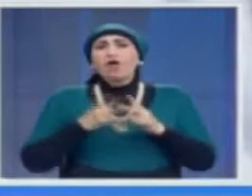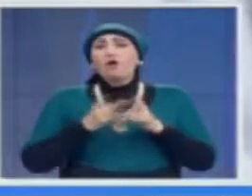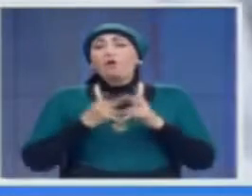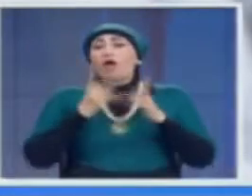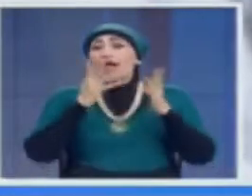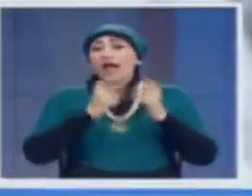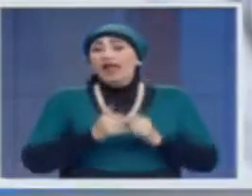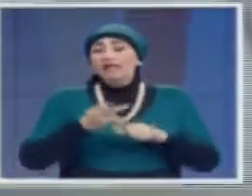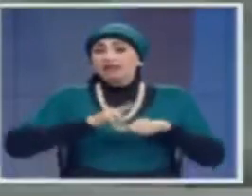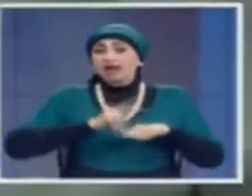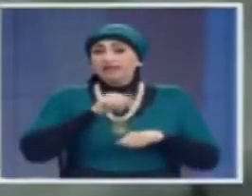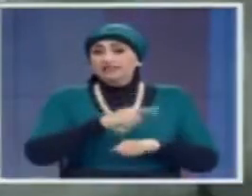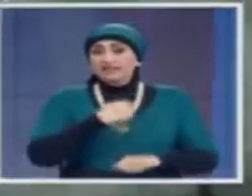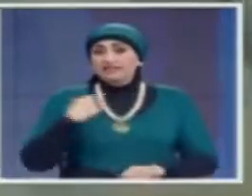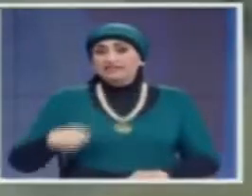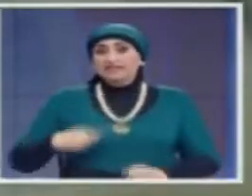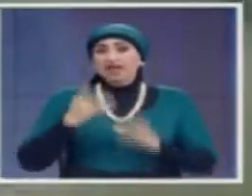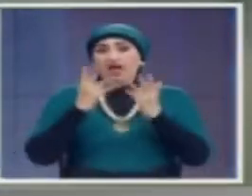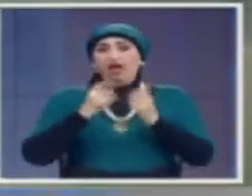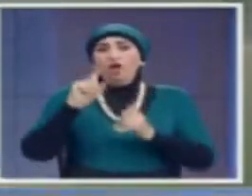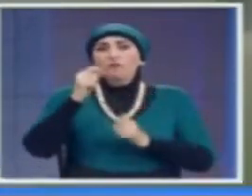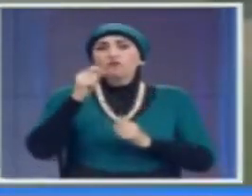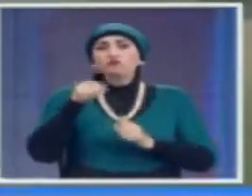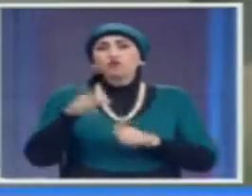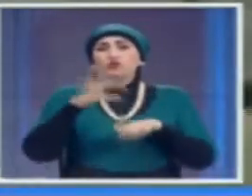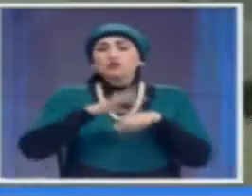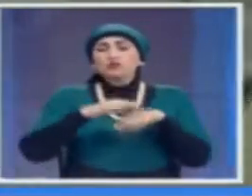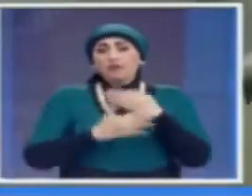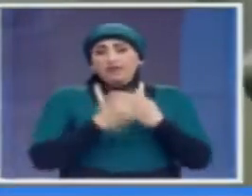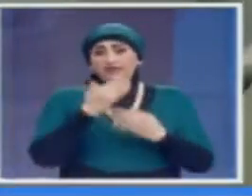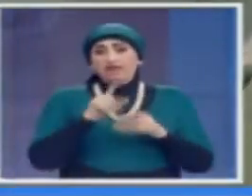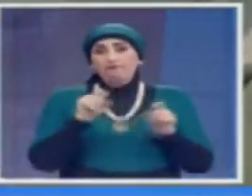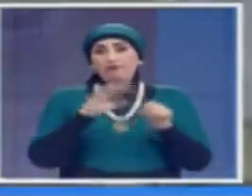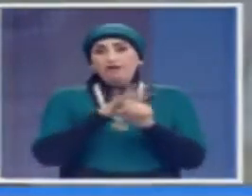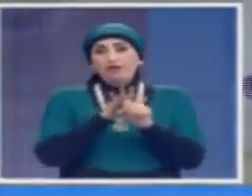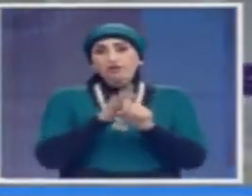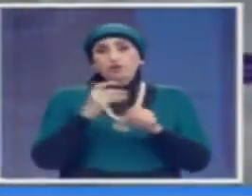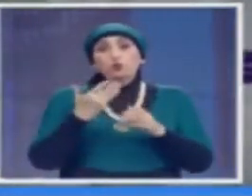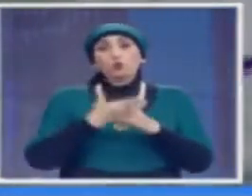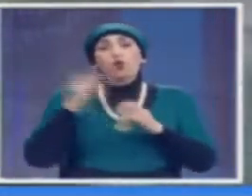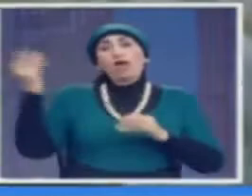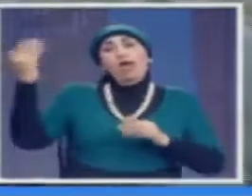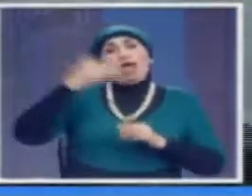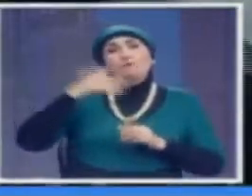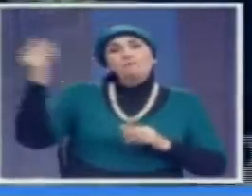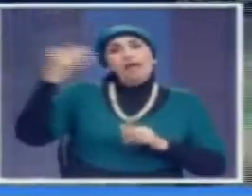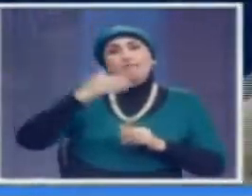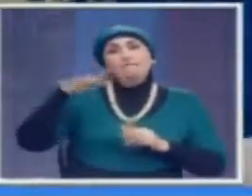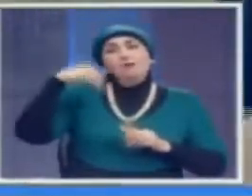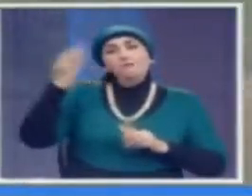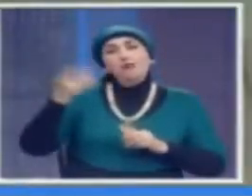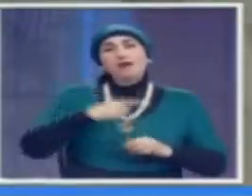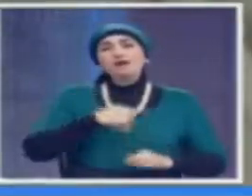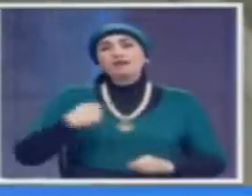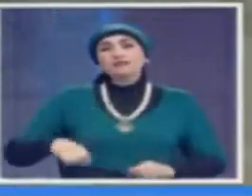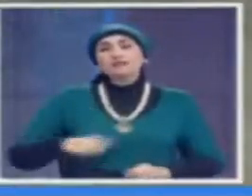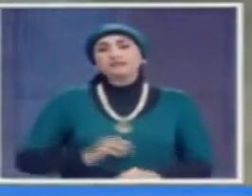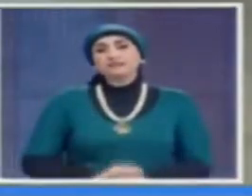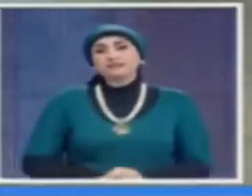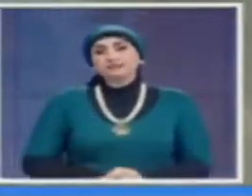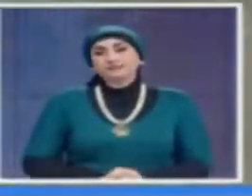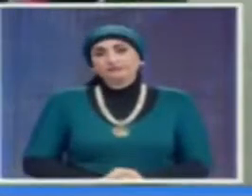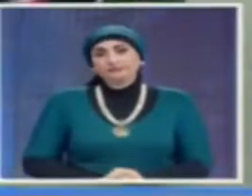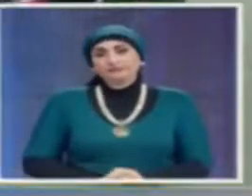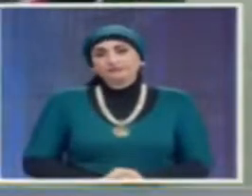الفتح. كما أعلنت الصين تسجيل 15 إصابة جديدة بفيروس كورونا لحالات وافدة من الخارج.